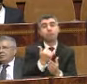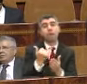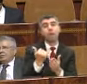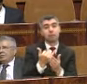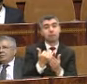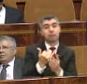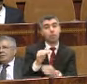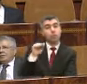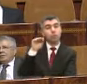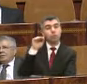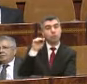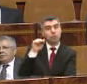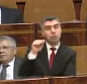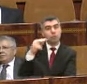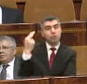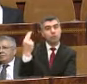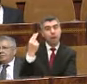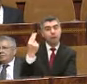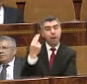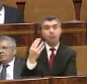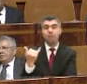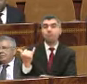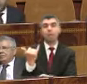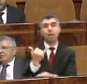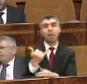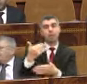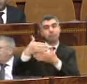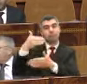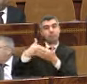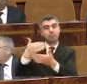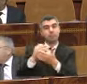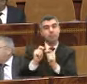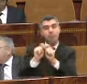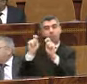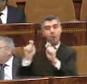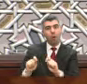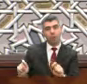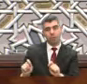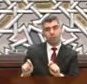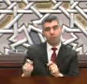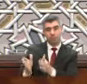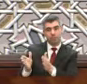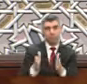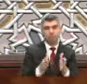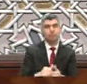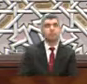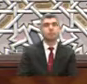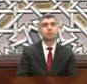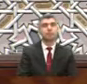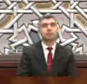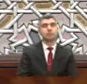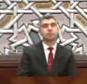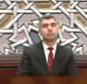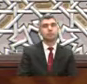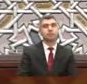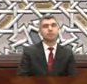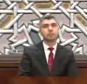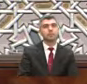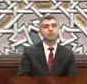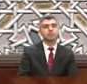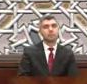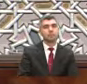إلى إحداث جامعة مستقلة. شكرا سيد الوزير. شكرا سيد الوزير. تفضل.